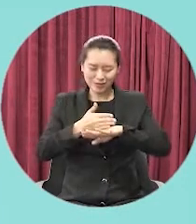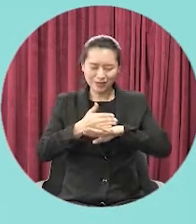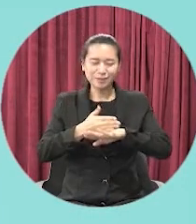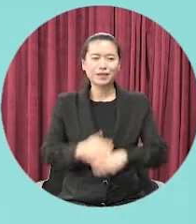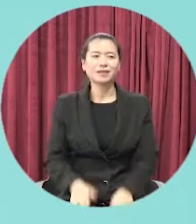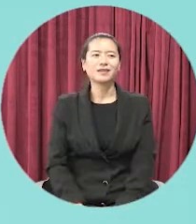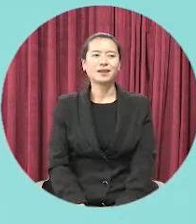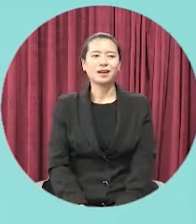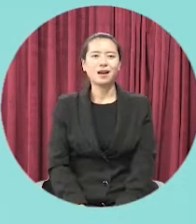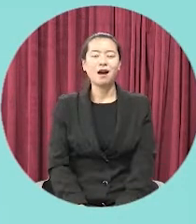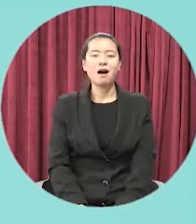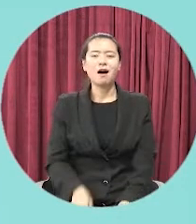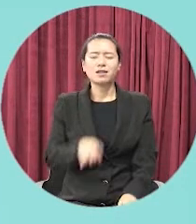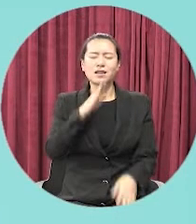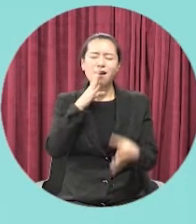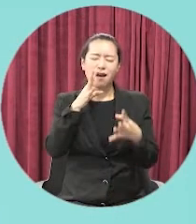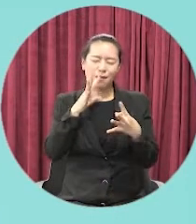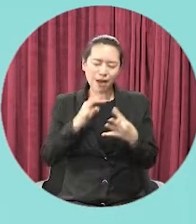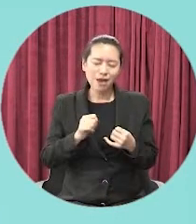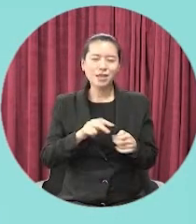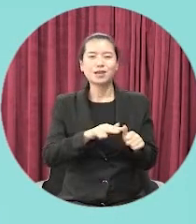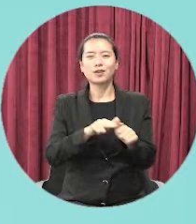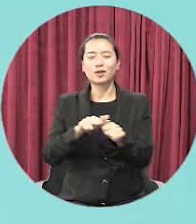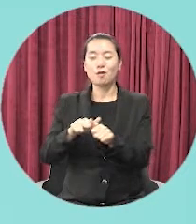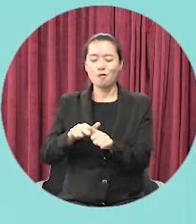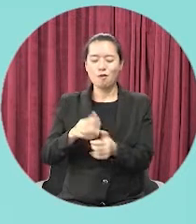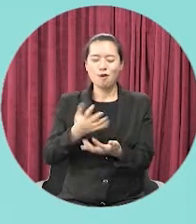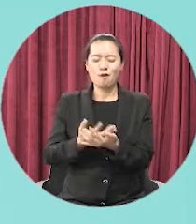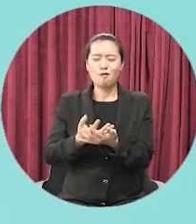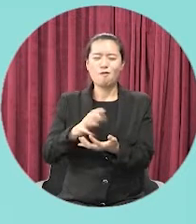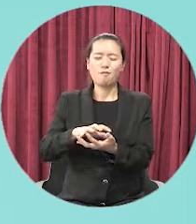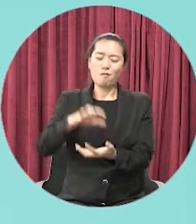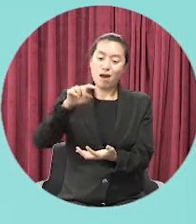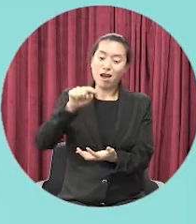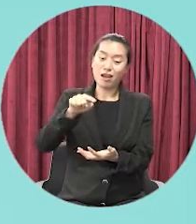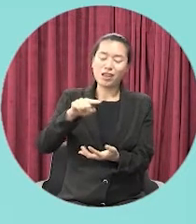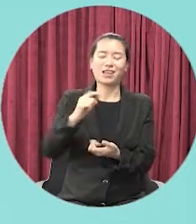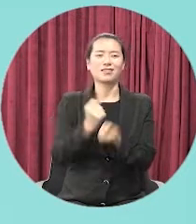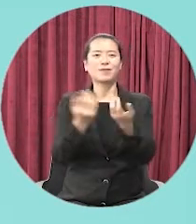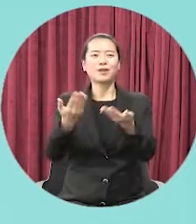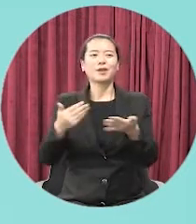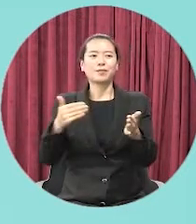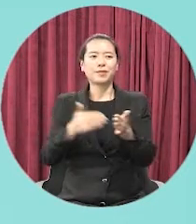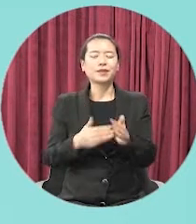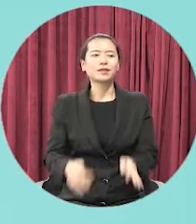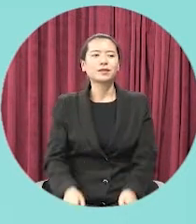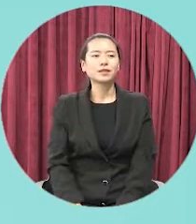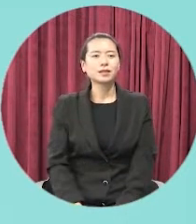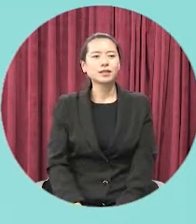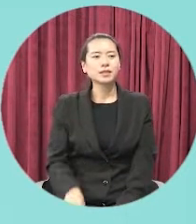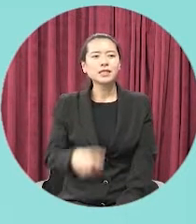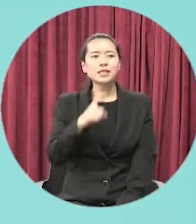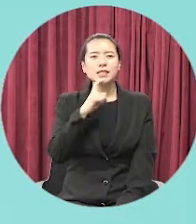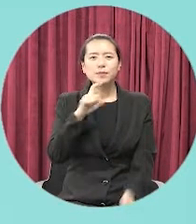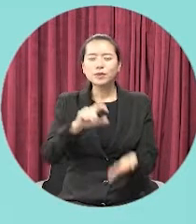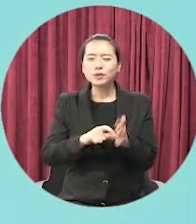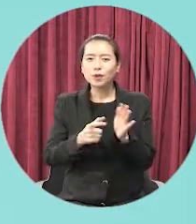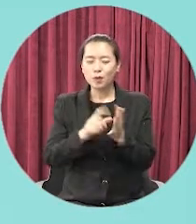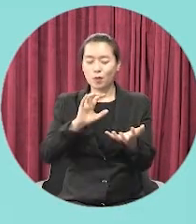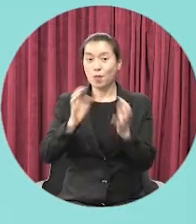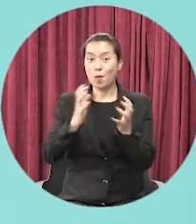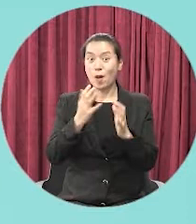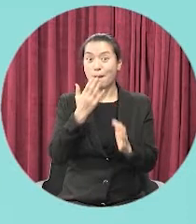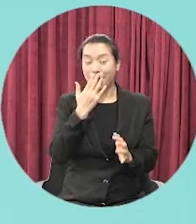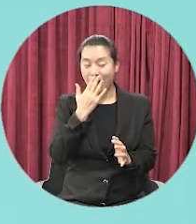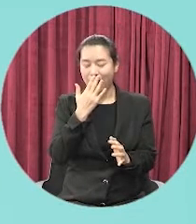엄청난 돼 있다 프리폼 설명을 해주셨는데요 어 저희가 맨 마지막에 한 10분정도 토론 시간이 있는데요